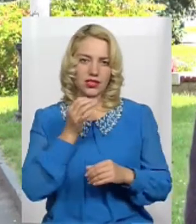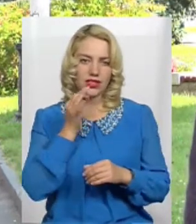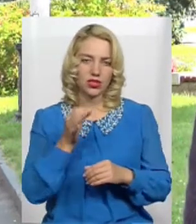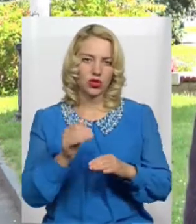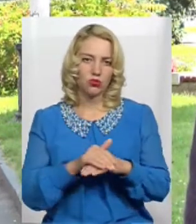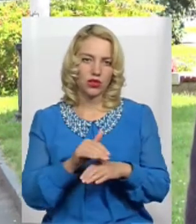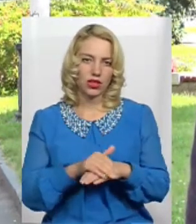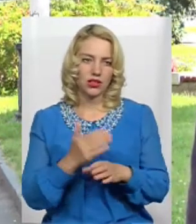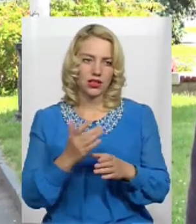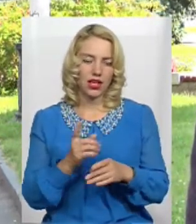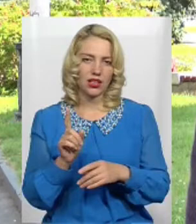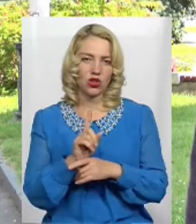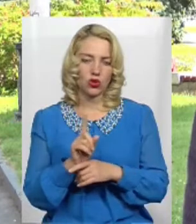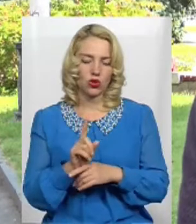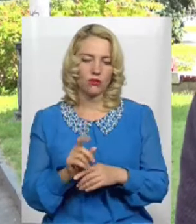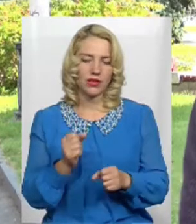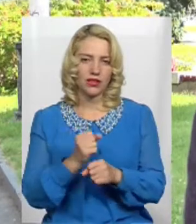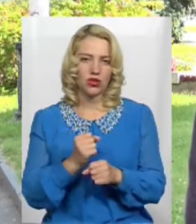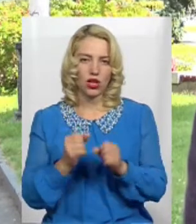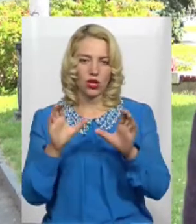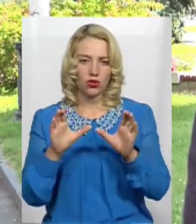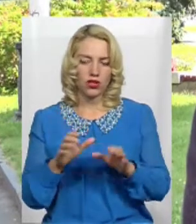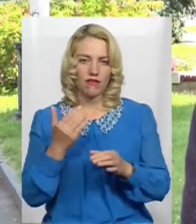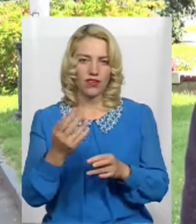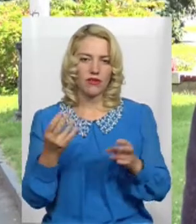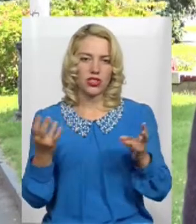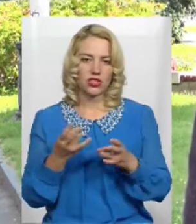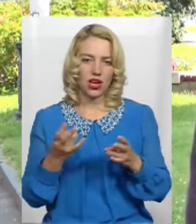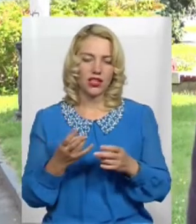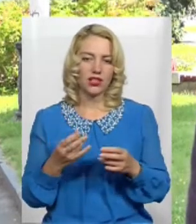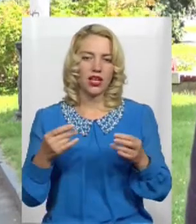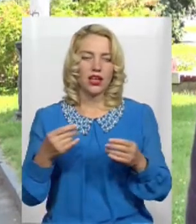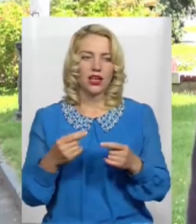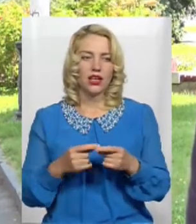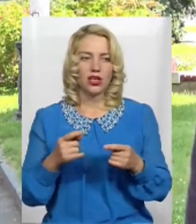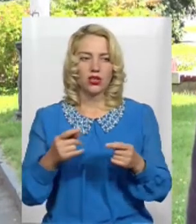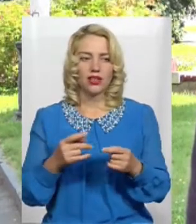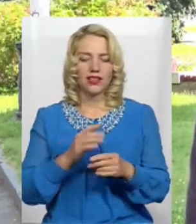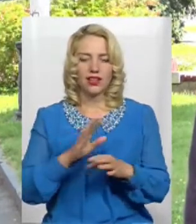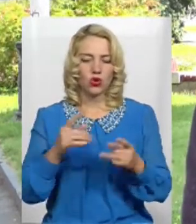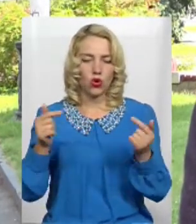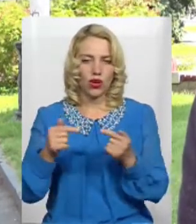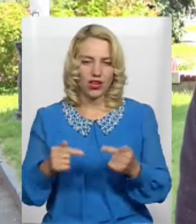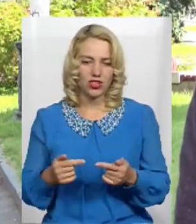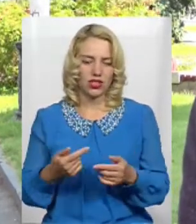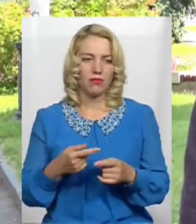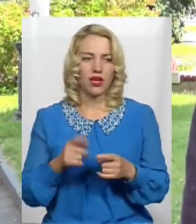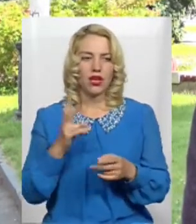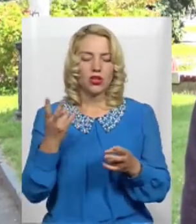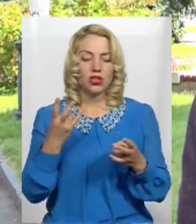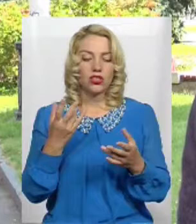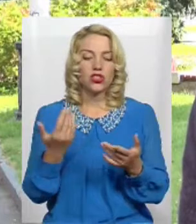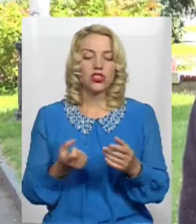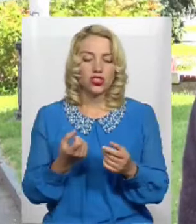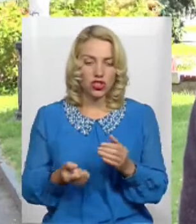саме норми діючої Конституції ви вважаєте недоречними або недієвими, через що виникає потреба змінити не просто окремі положення